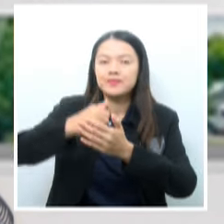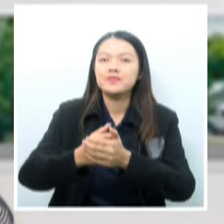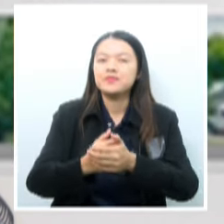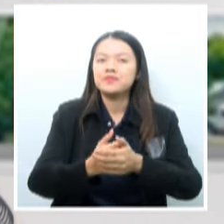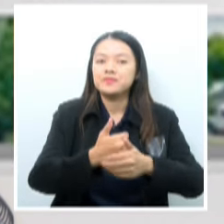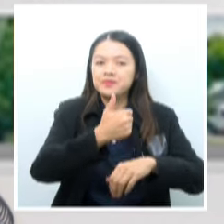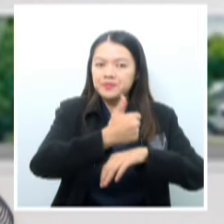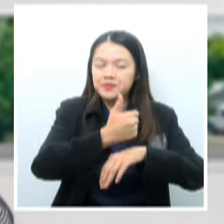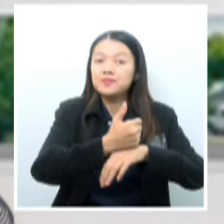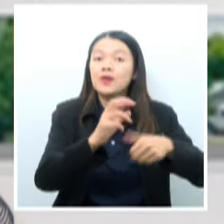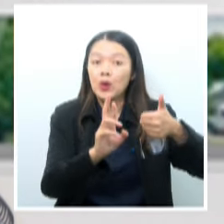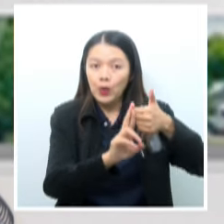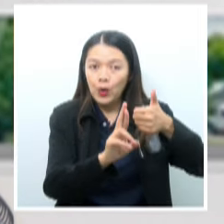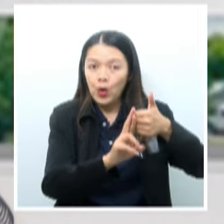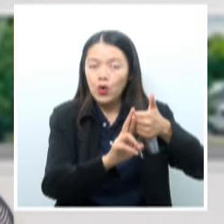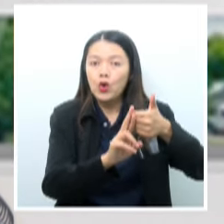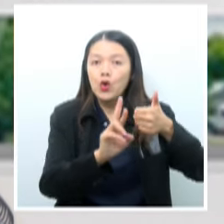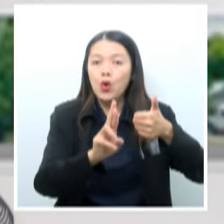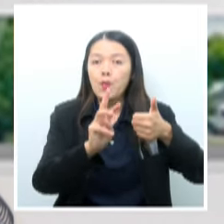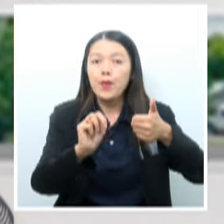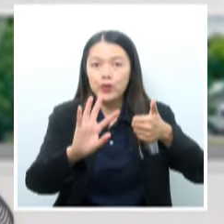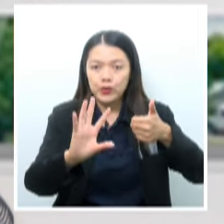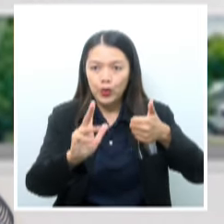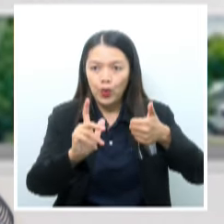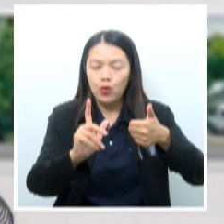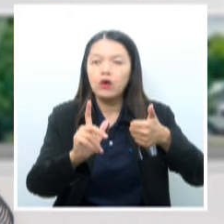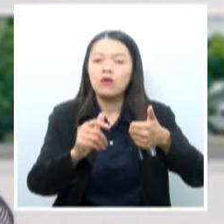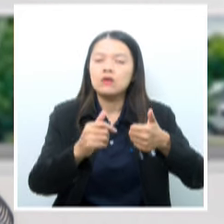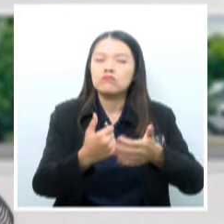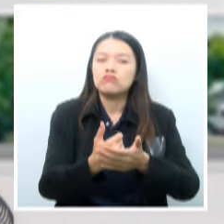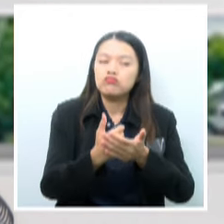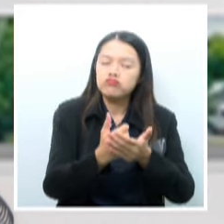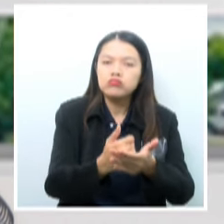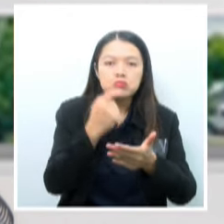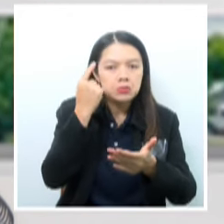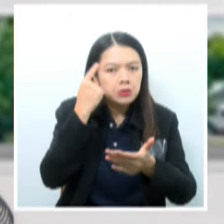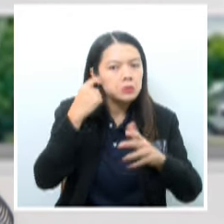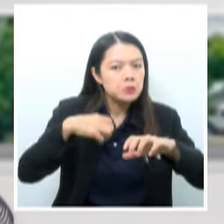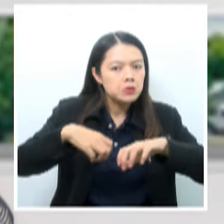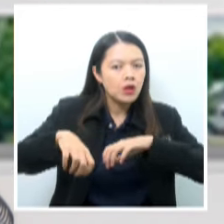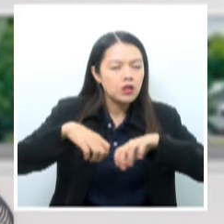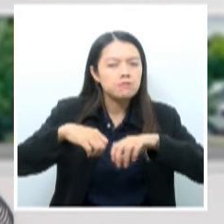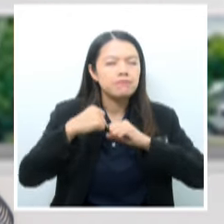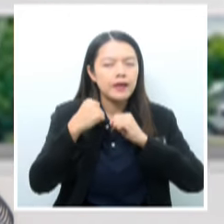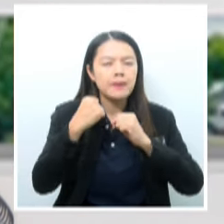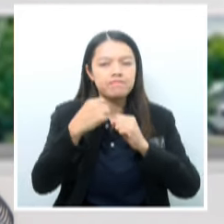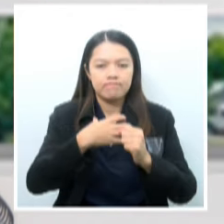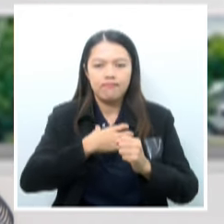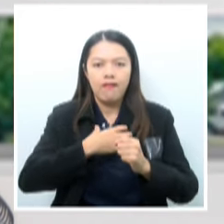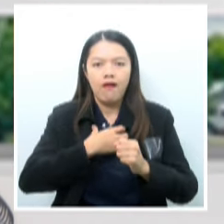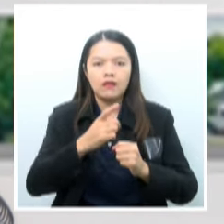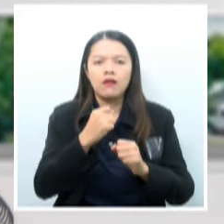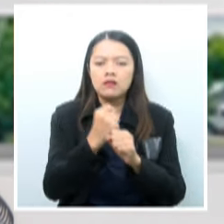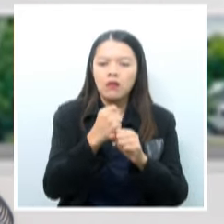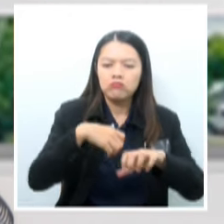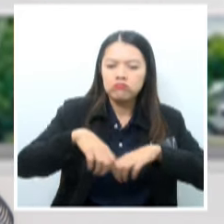ศักดิ์นะครับแล้วก็ทีมบริหารของกระทรวงซึ่งได้พยายามที่จะดำเนิน